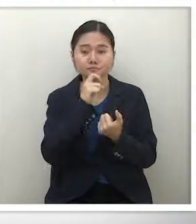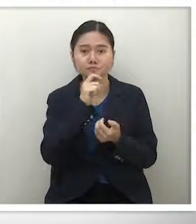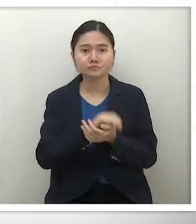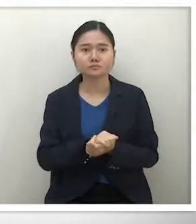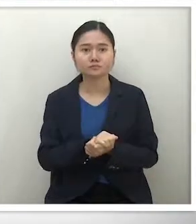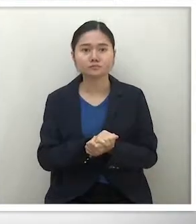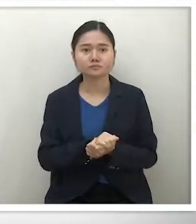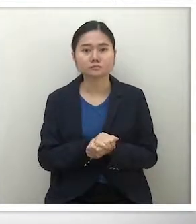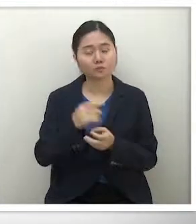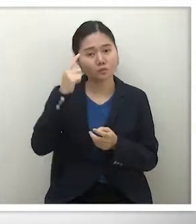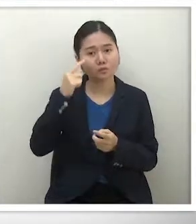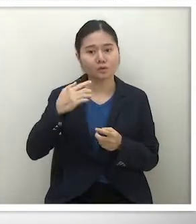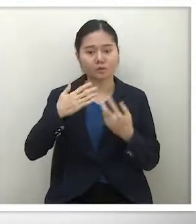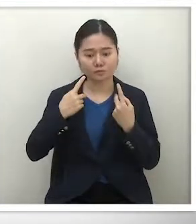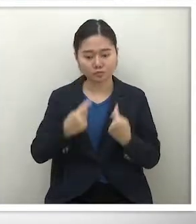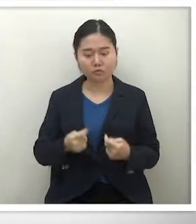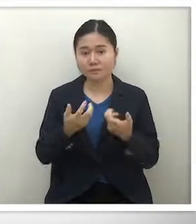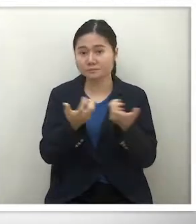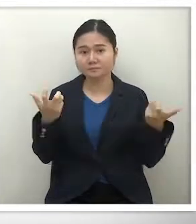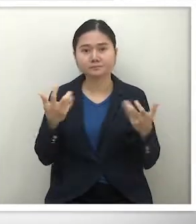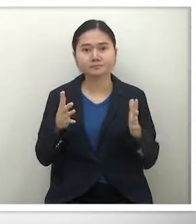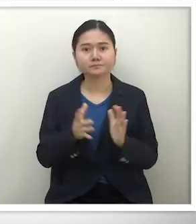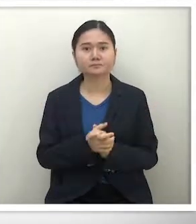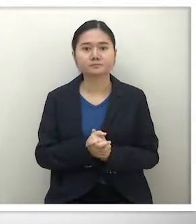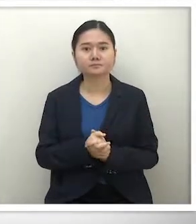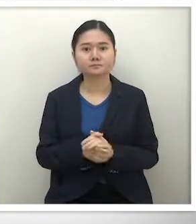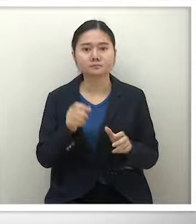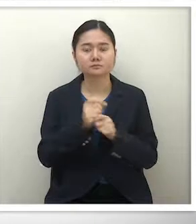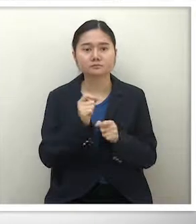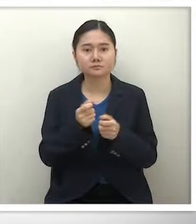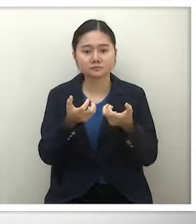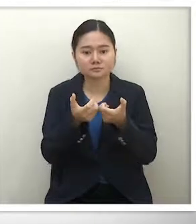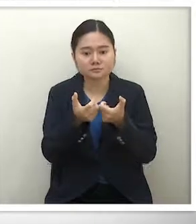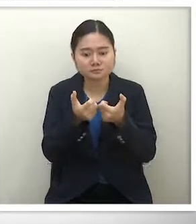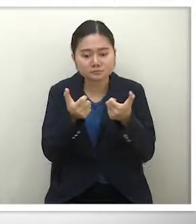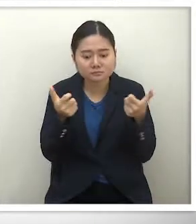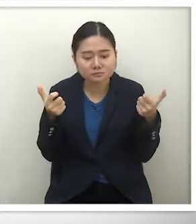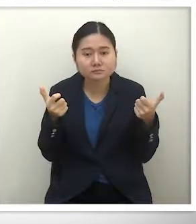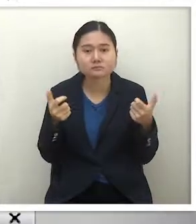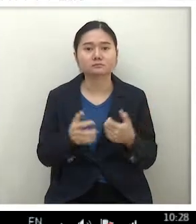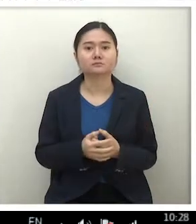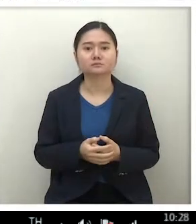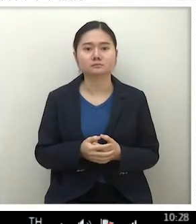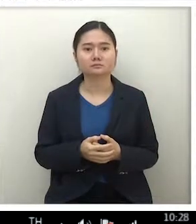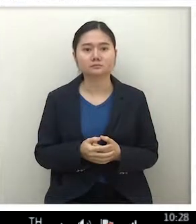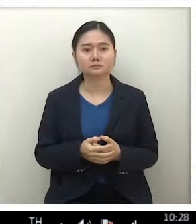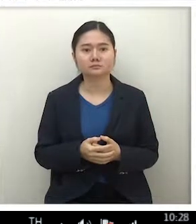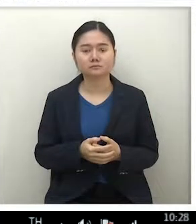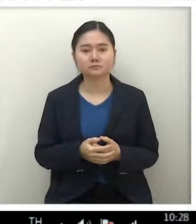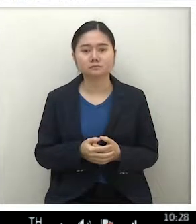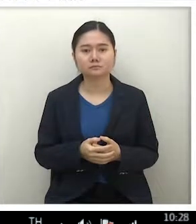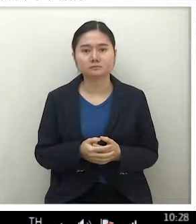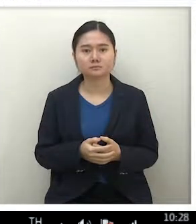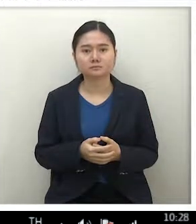คือหัวจะไม่ขาดจากตัวว่างั้นเถอะเนาะทำยืดเข้าไปในตัวในหัวทำตัวยืดเข้า